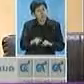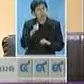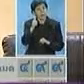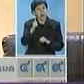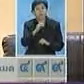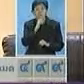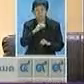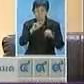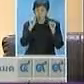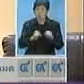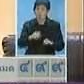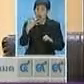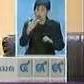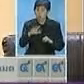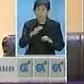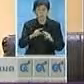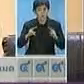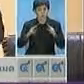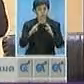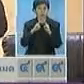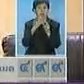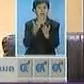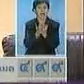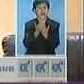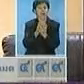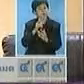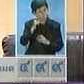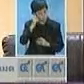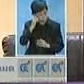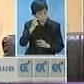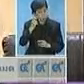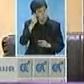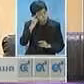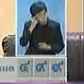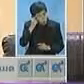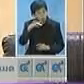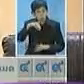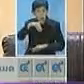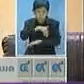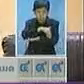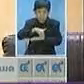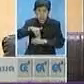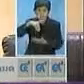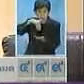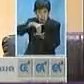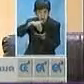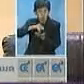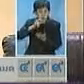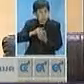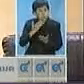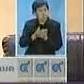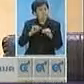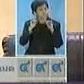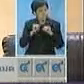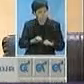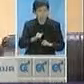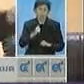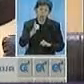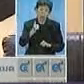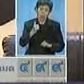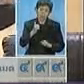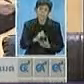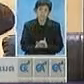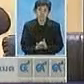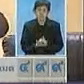แล้วเมื่ออนุมัติเสร็จกระทรวงการคลังต้องรับรู้กรมบัญชีกลางต้องอนุญาตให้เบิกเงินถ